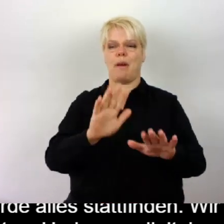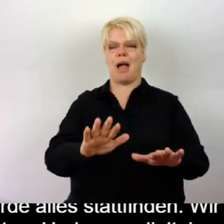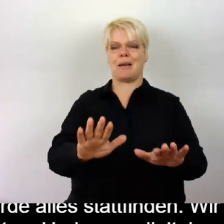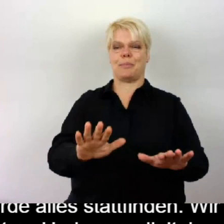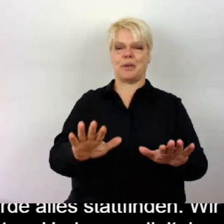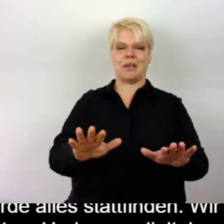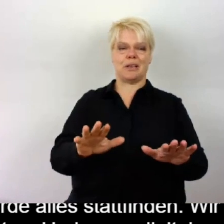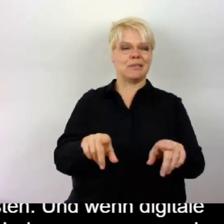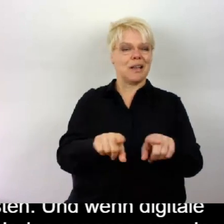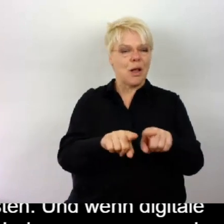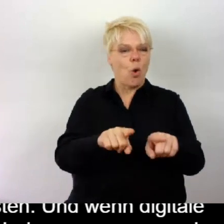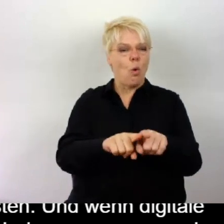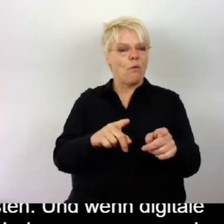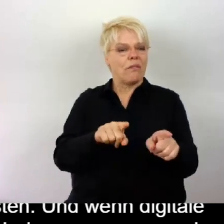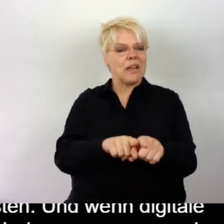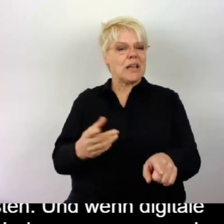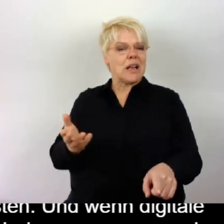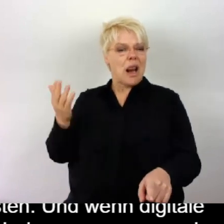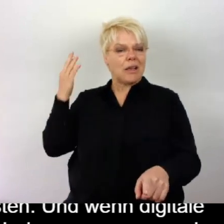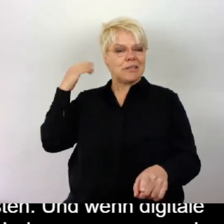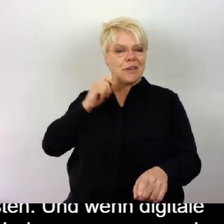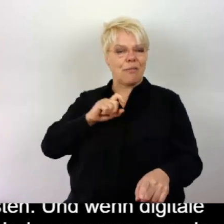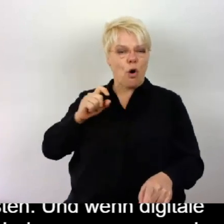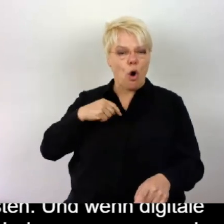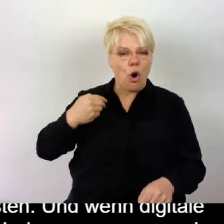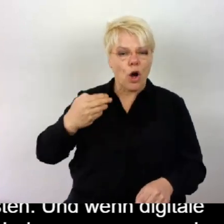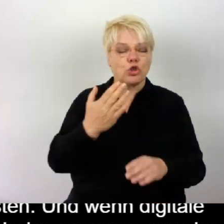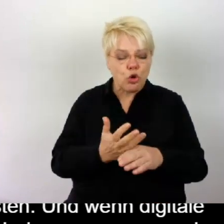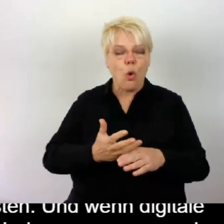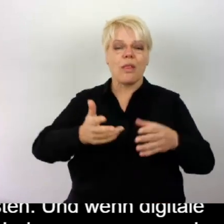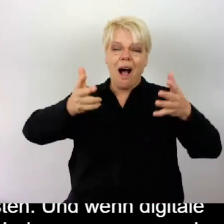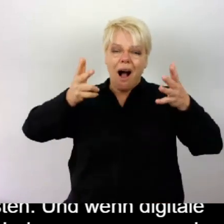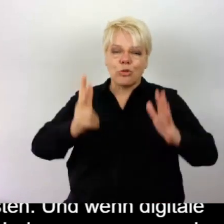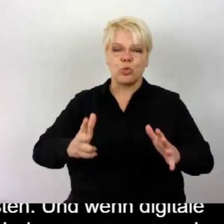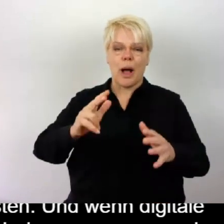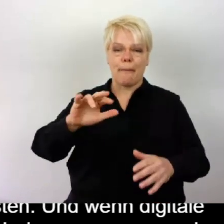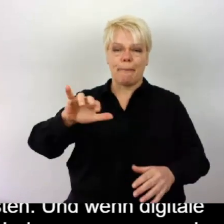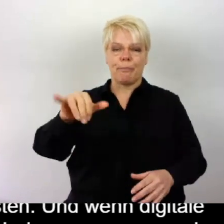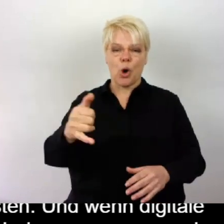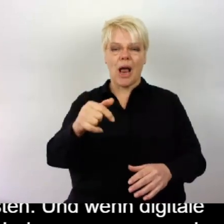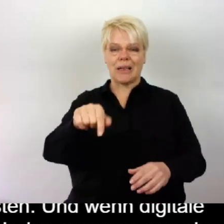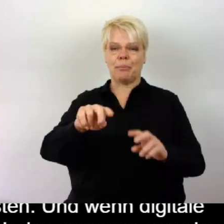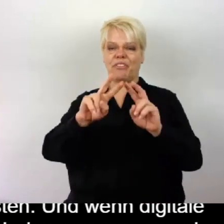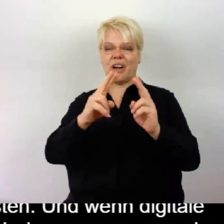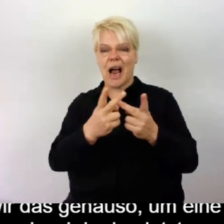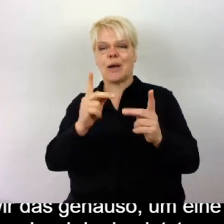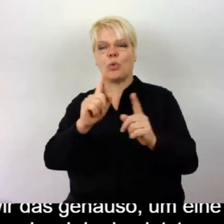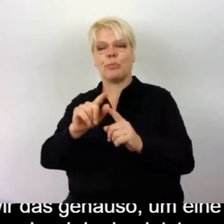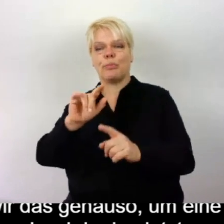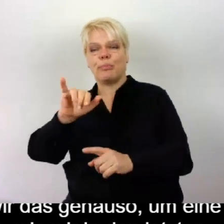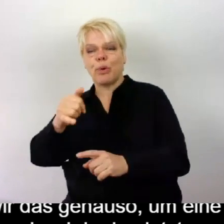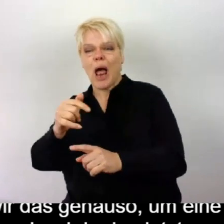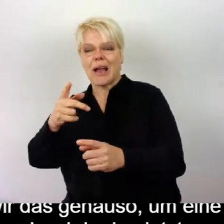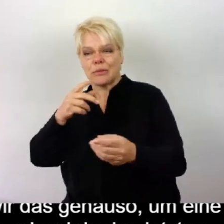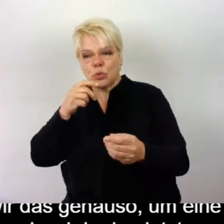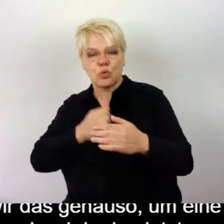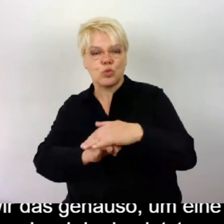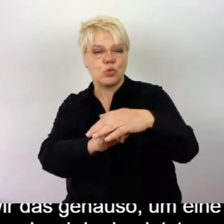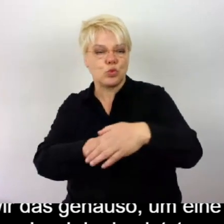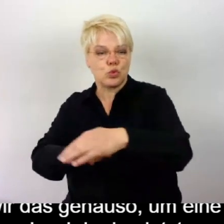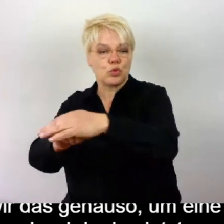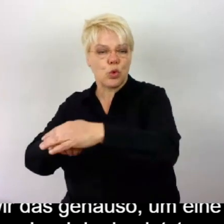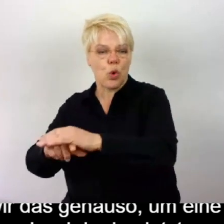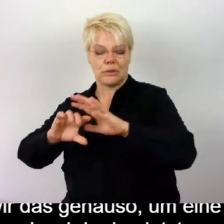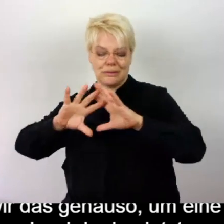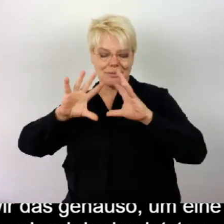geehrten Damen und Herren, neben diesen finanziellen Dingen ist es auch eindeutig Zeit für einen Neustart für Kunst und Kultur. Wir spüren das, dass